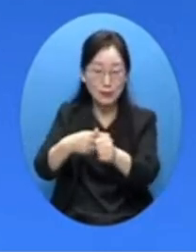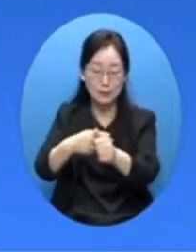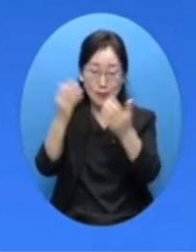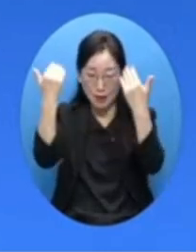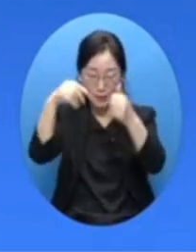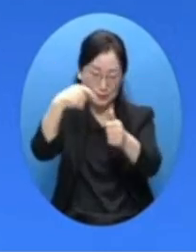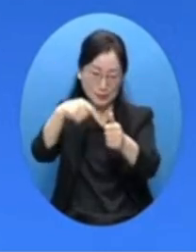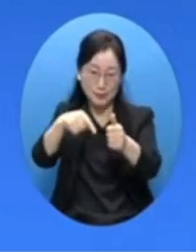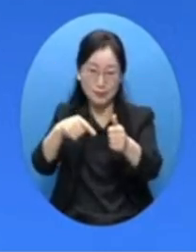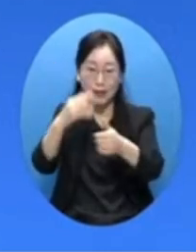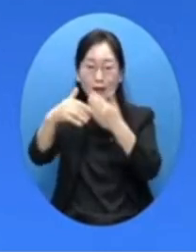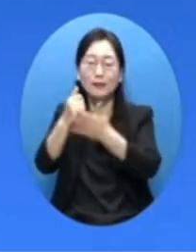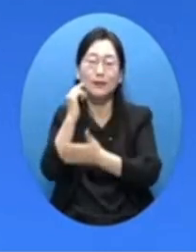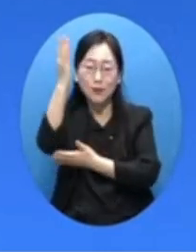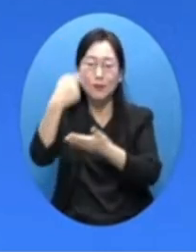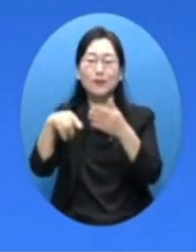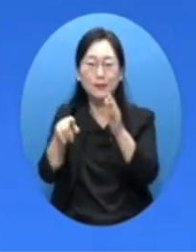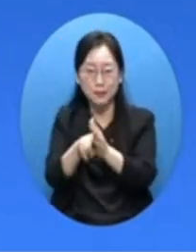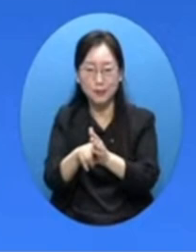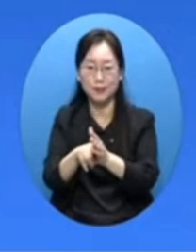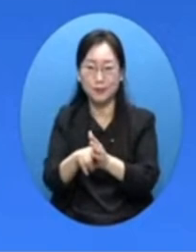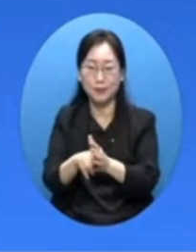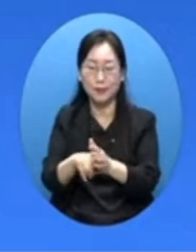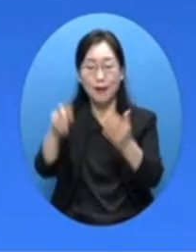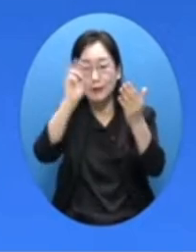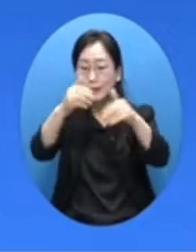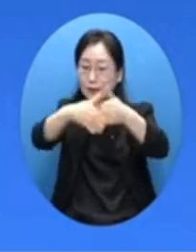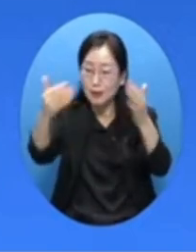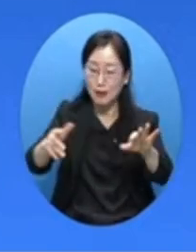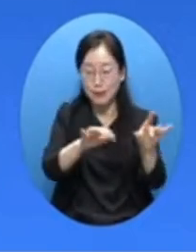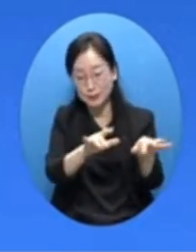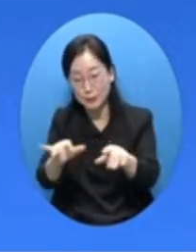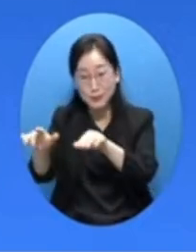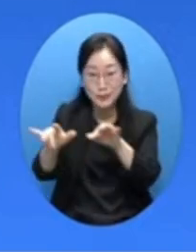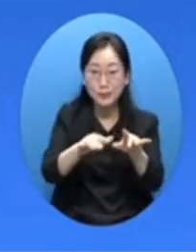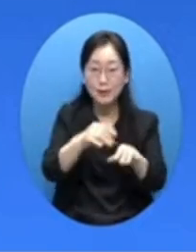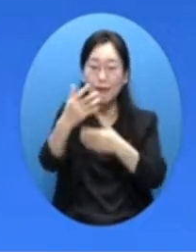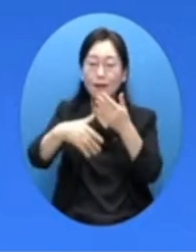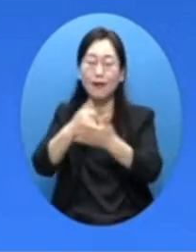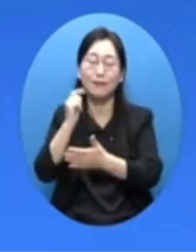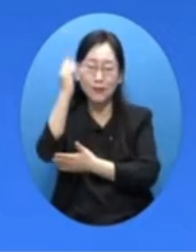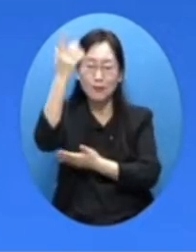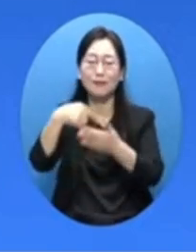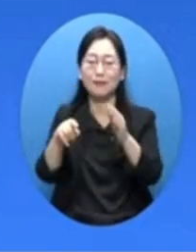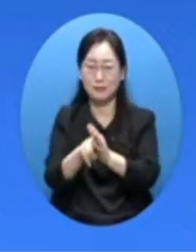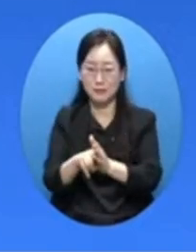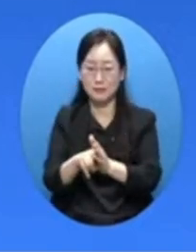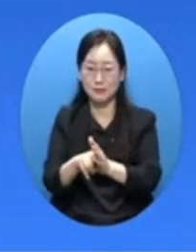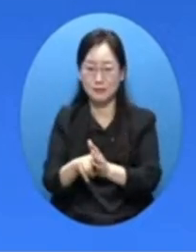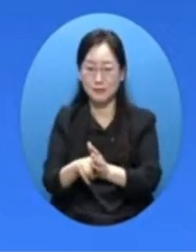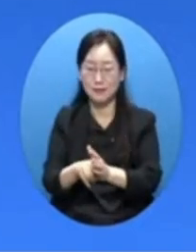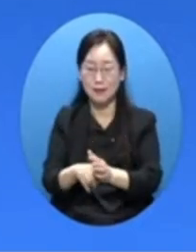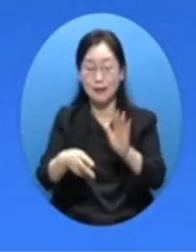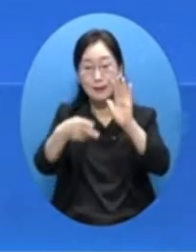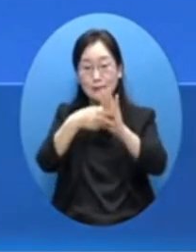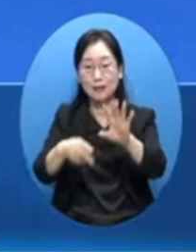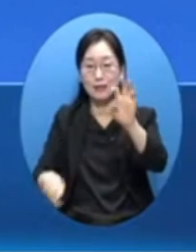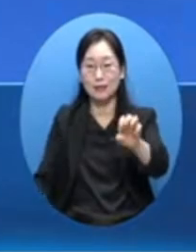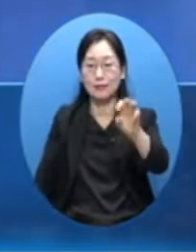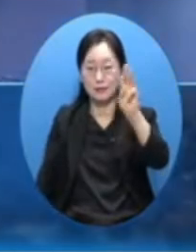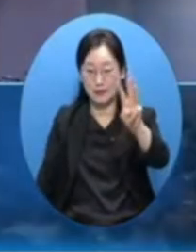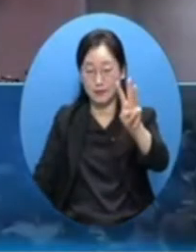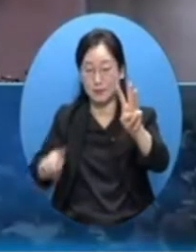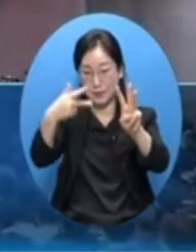것도 하나님의 영광을 위해서 하는 것입니다. 이렇게 찬양을 하고 연주를 하는 이것도 하나님의 영광을 위해서 하는 것입니다. 그래서 이사야 43장